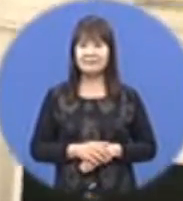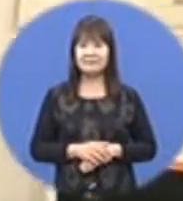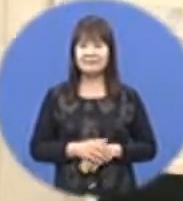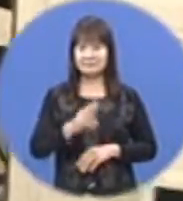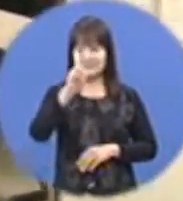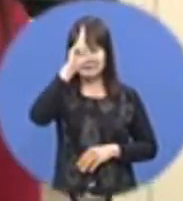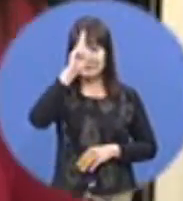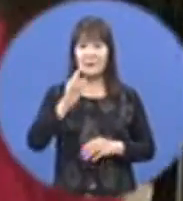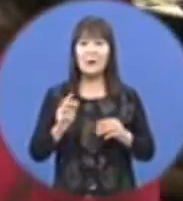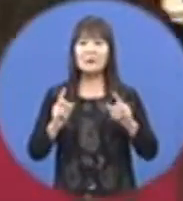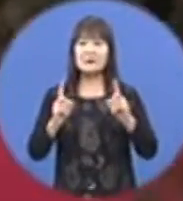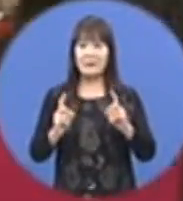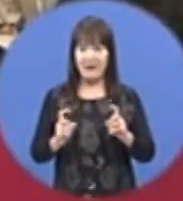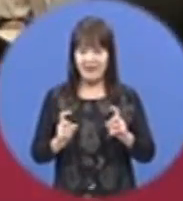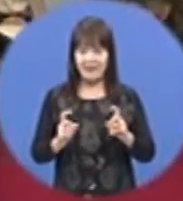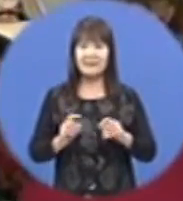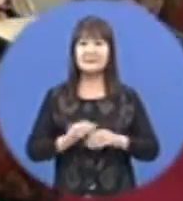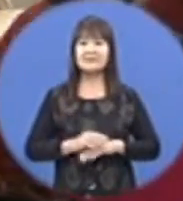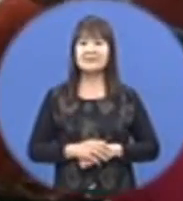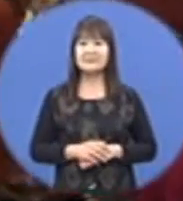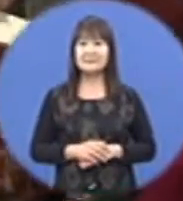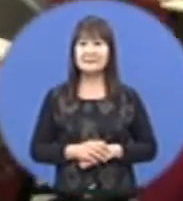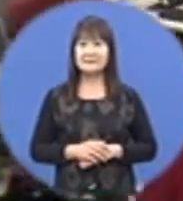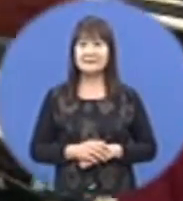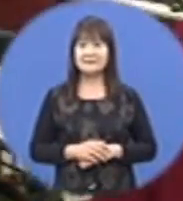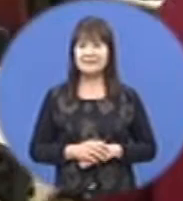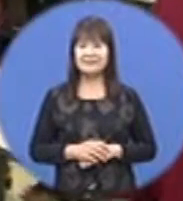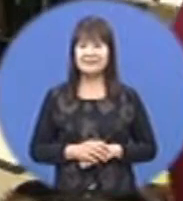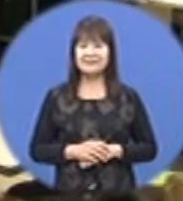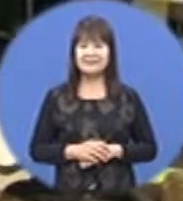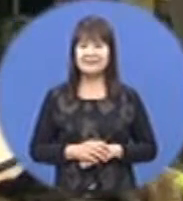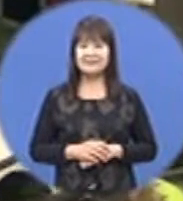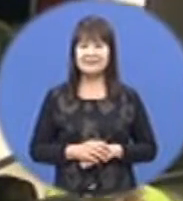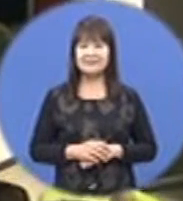こんにちは。 こんにちは。こんにちは。